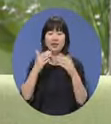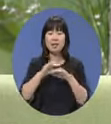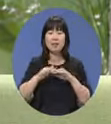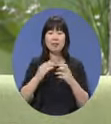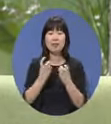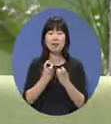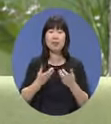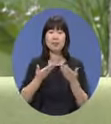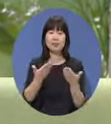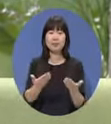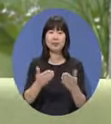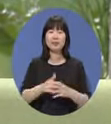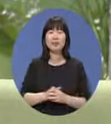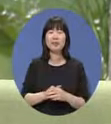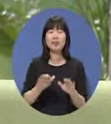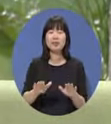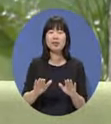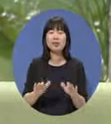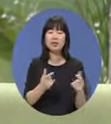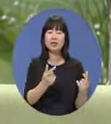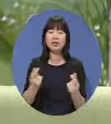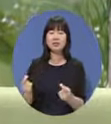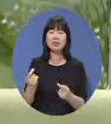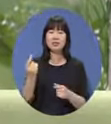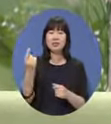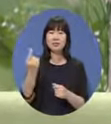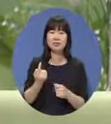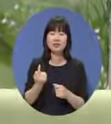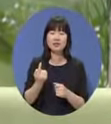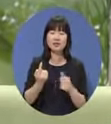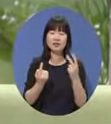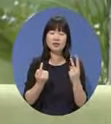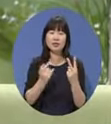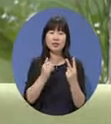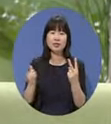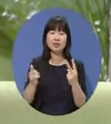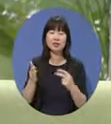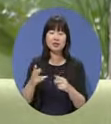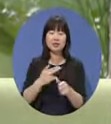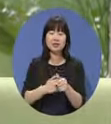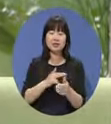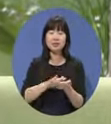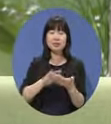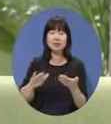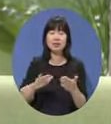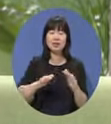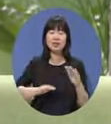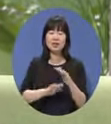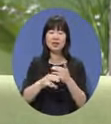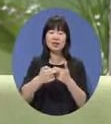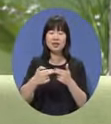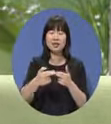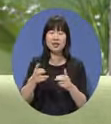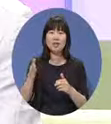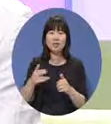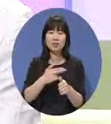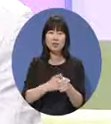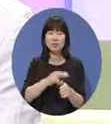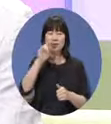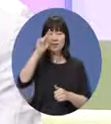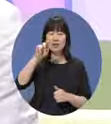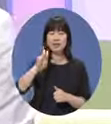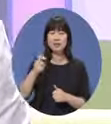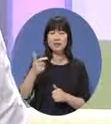좀 알아보도록 하겠습니다. 오늘도 함께해 주실 두 분의 전문가를 소개해드리겠습니다. 먼저 가정의학과 전문의 박민수 원장이